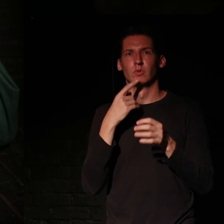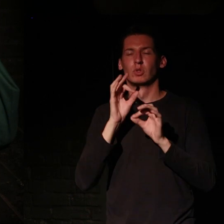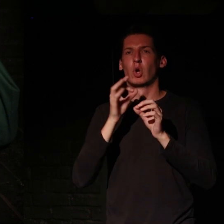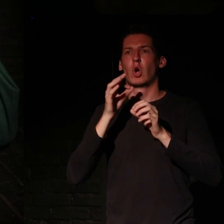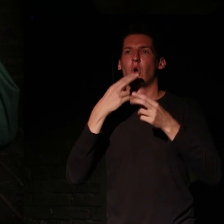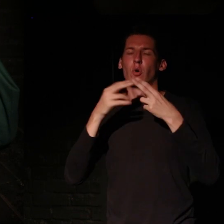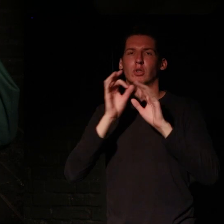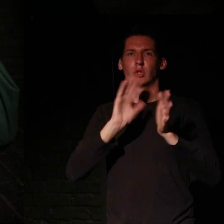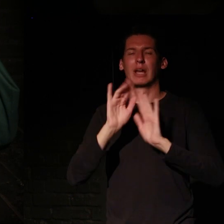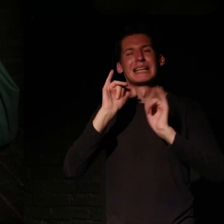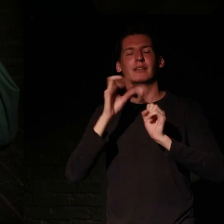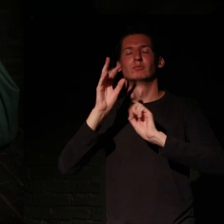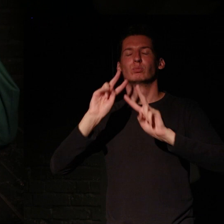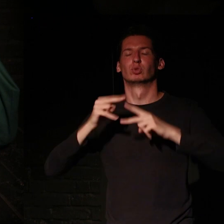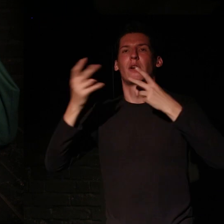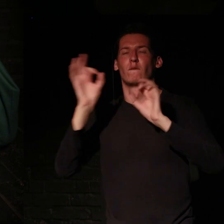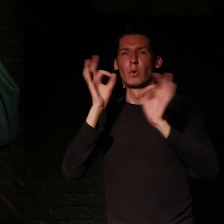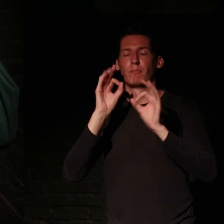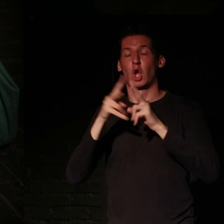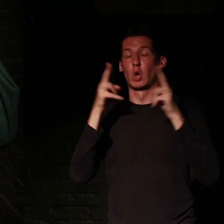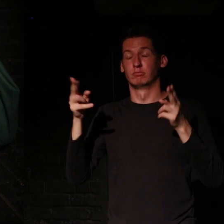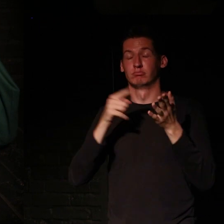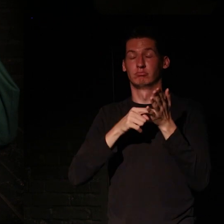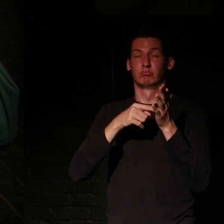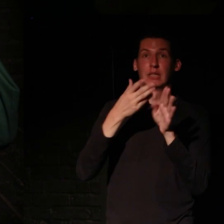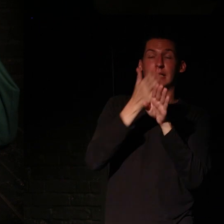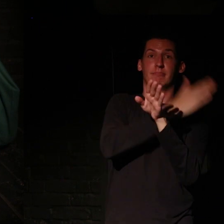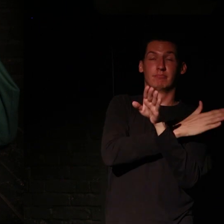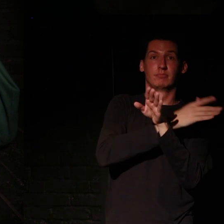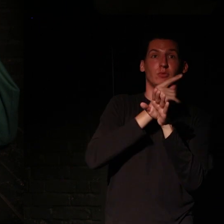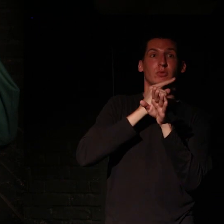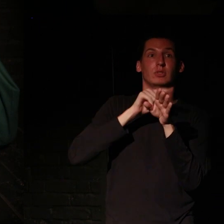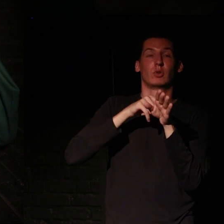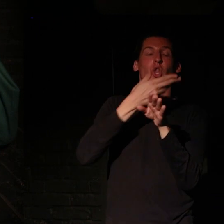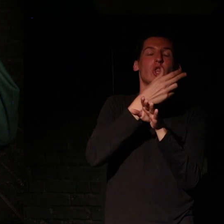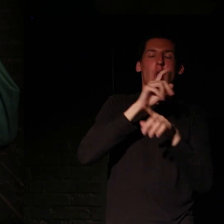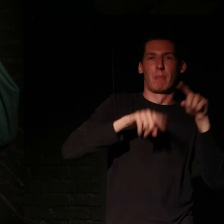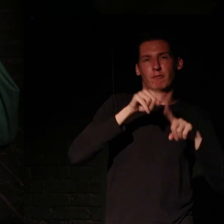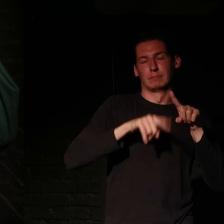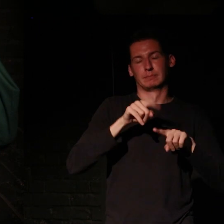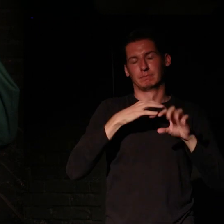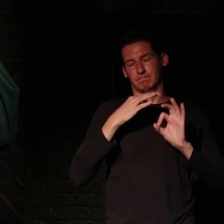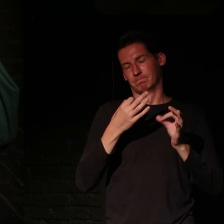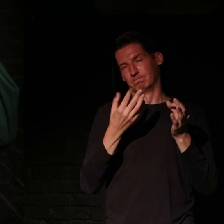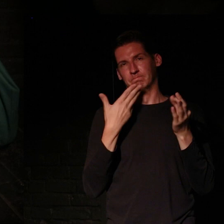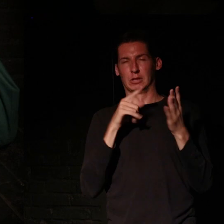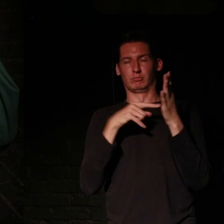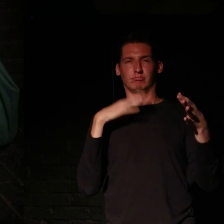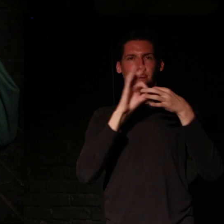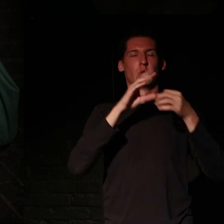formę opowiadania się za kanonicznością bądź znowu za normatywnością może bardziej